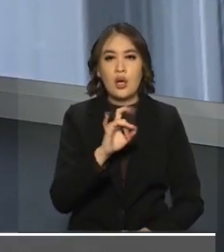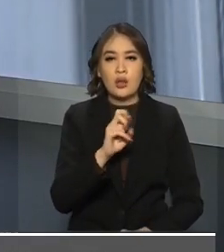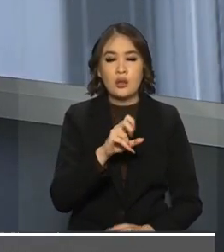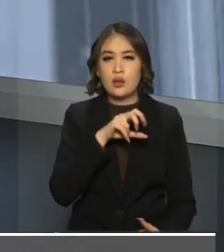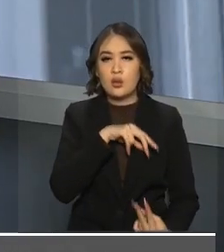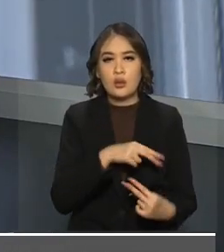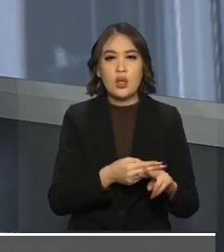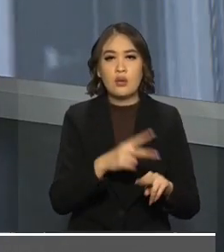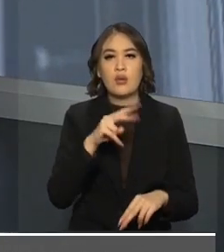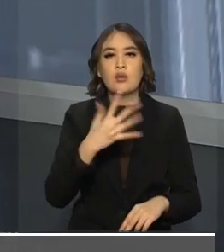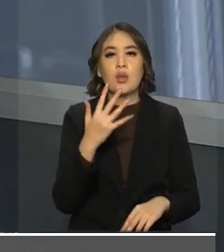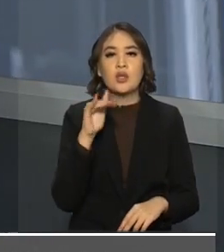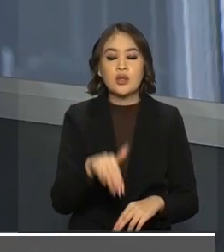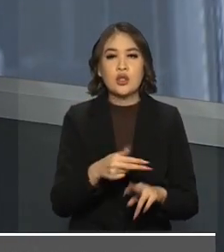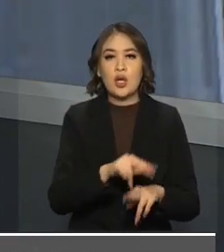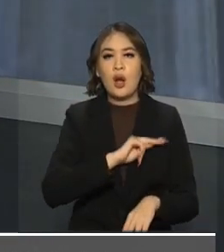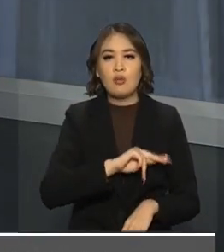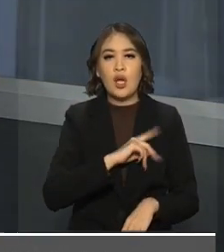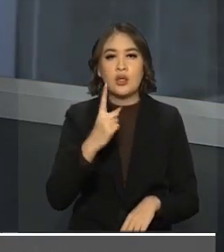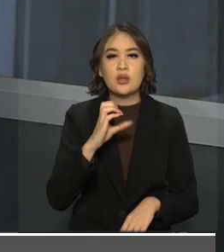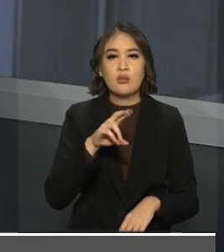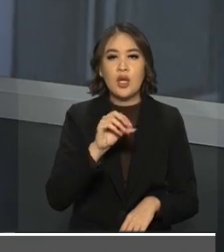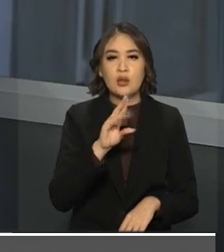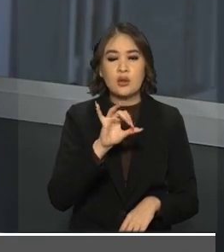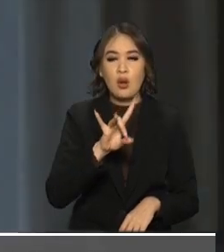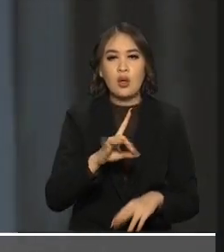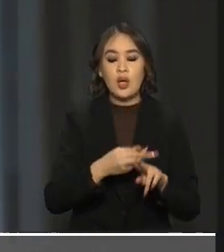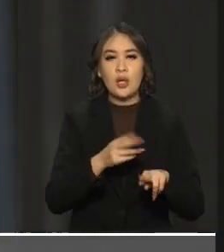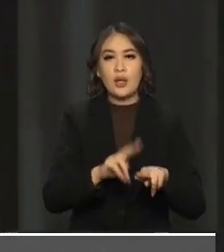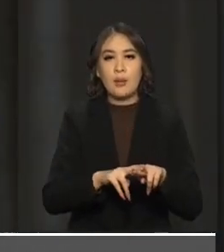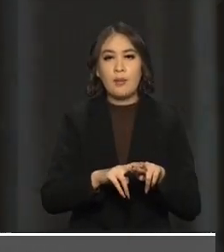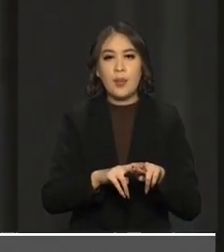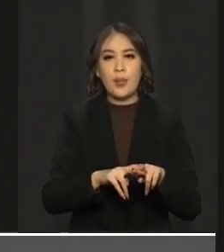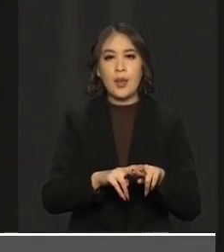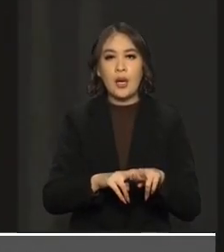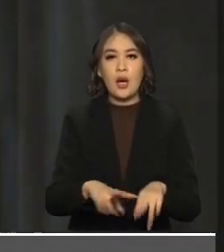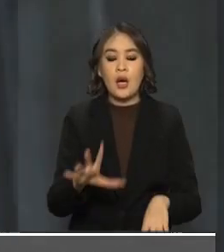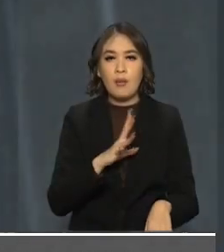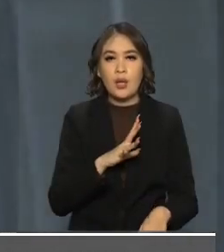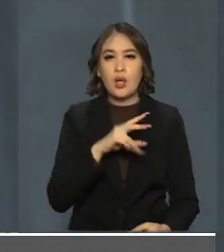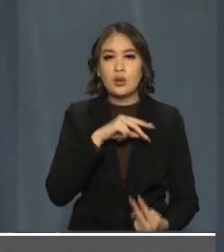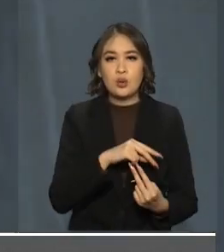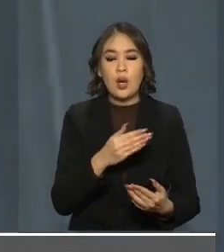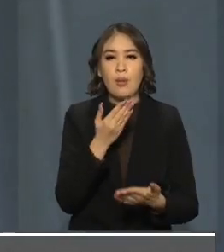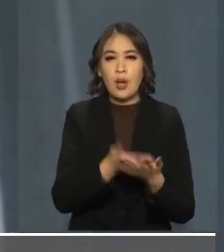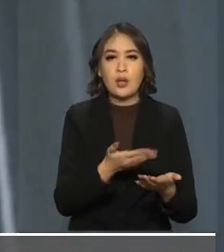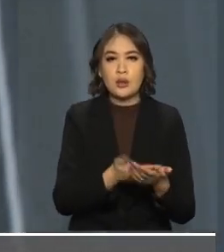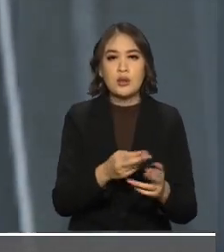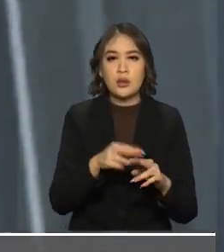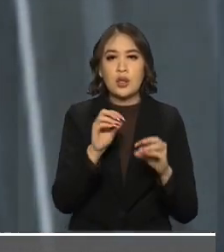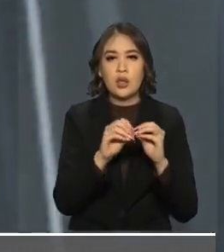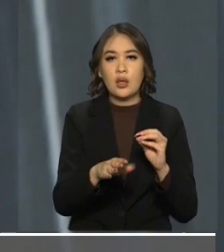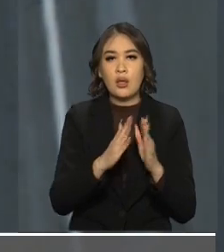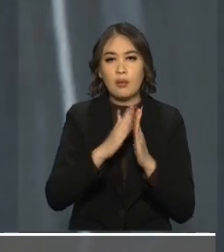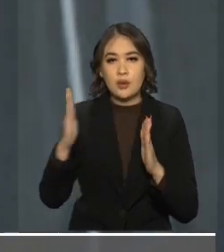на 25 тысяч работников приходится один инспектор. При этом международная организация труда рекомендует не более 10 тысяч на